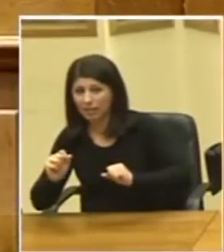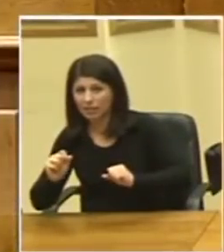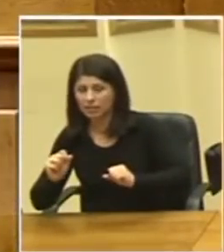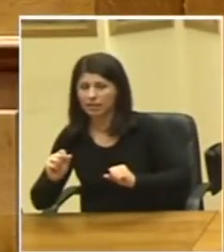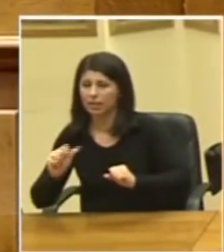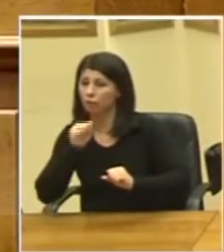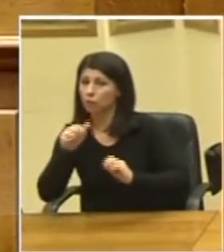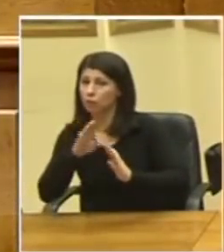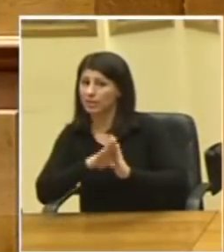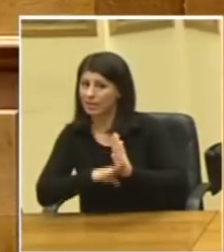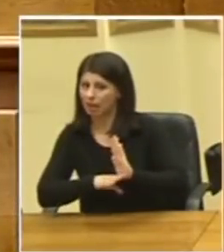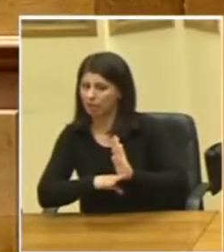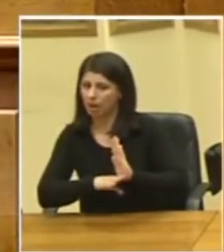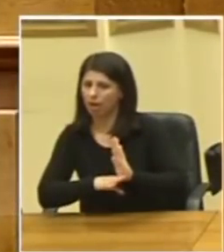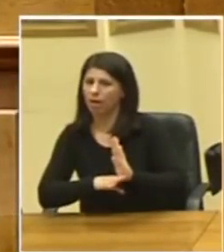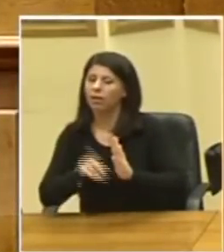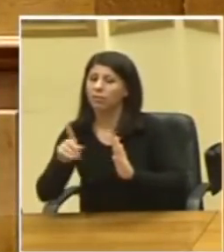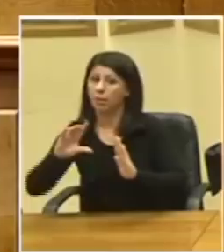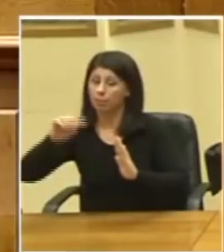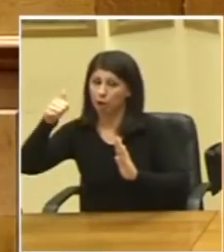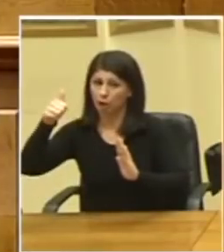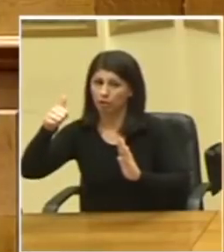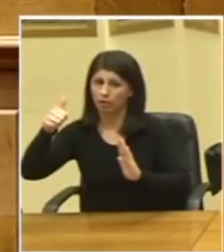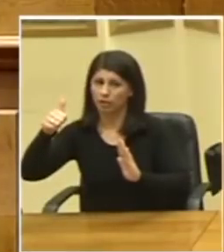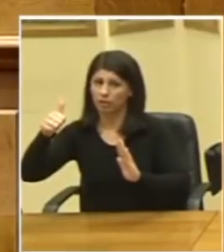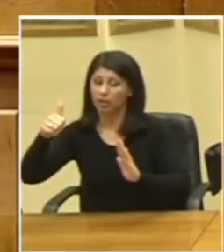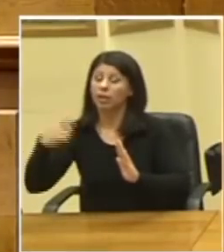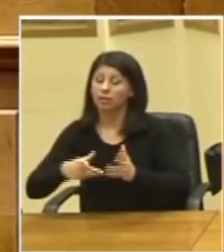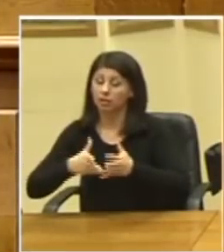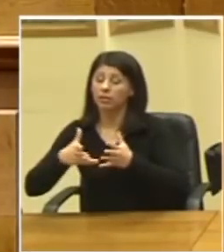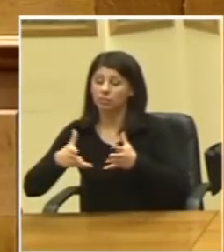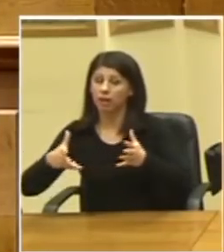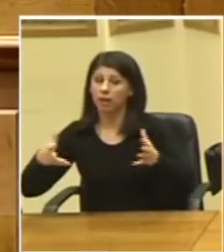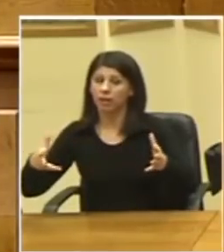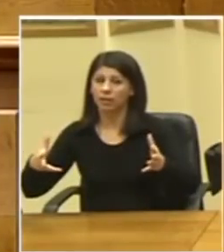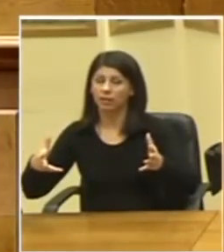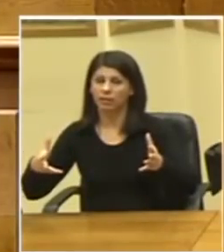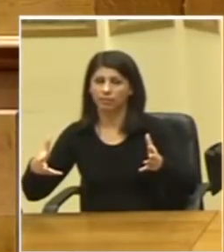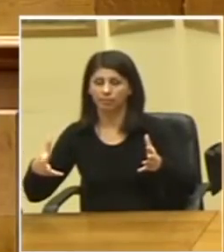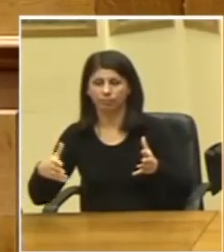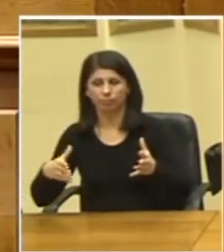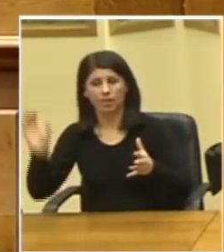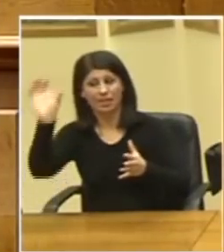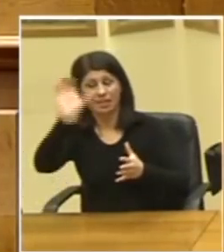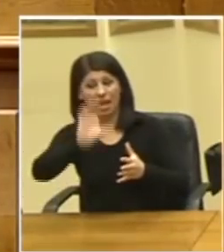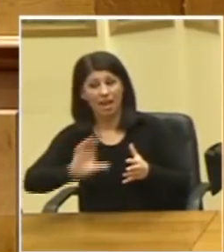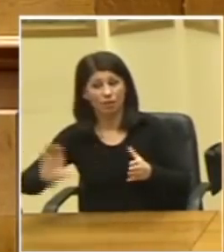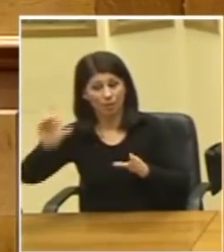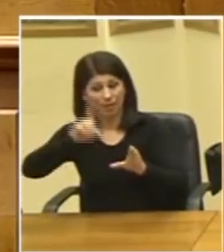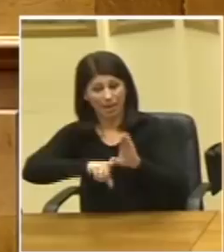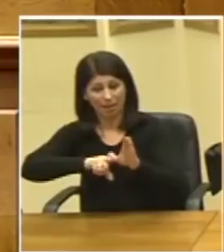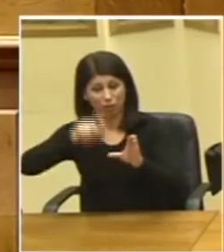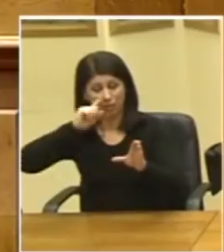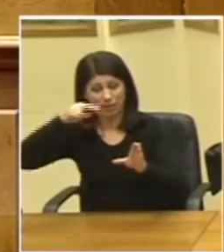του Συντάγματος με προεξάρχουσα την όλο και μεγαλύτερη πρόσδεση σε Ευρωπαϊκή Ένωση και